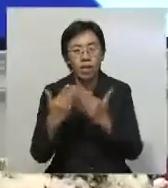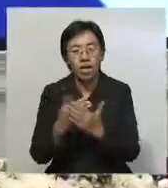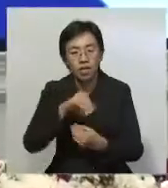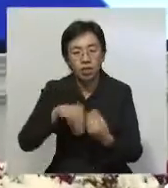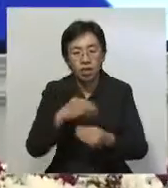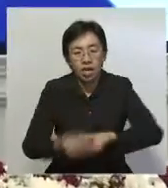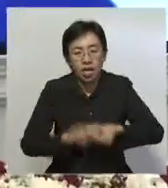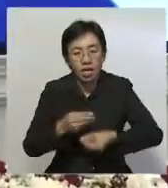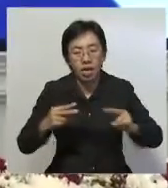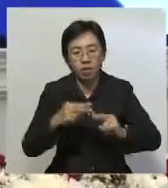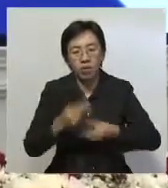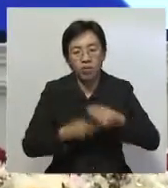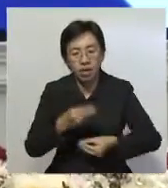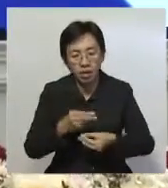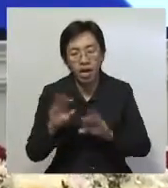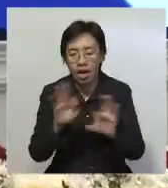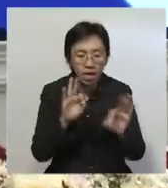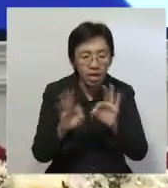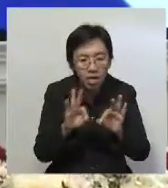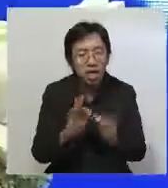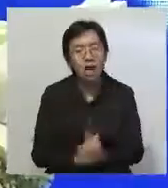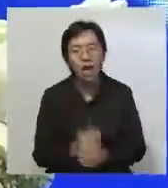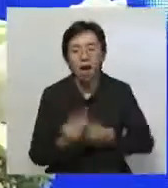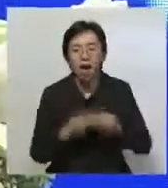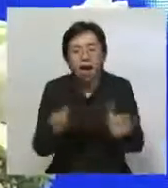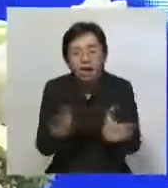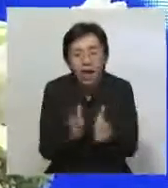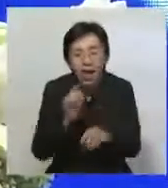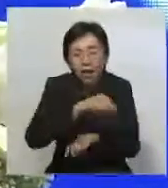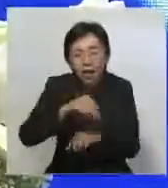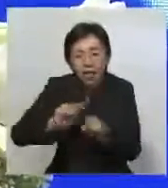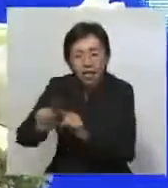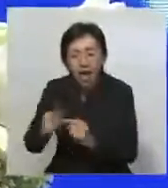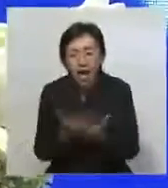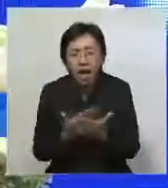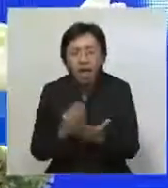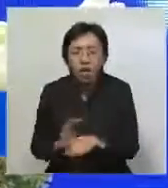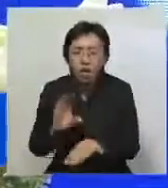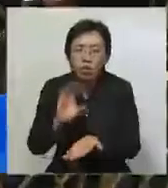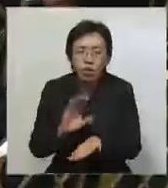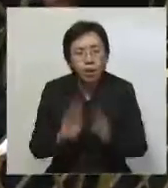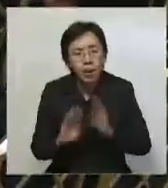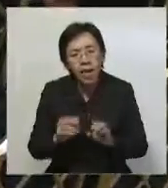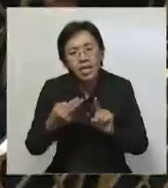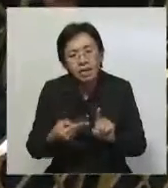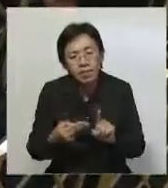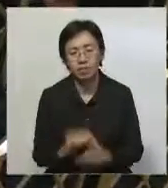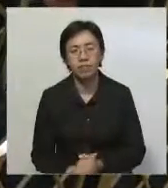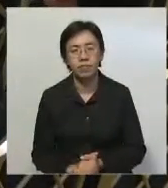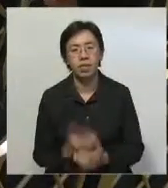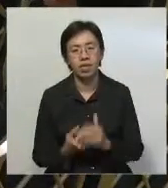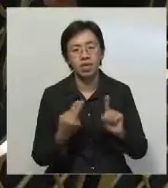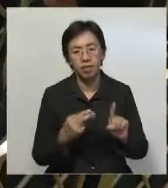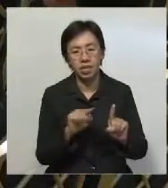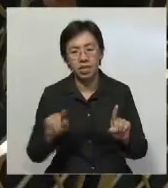การค้ากระทรวงพาณิชย์มีการคัดเลือกนะคะสำหรับแฟรนไชส์ขนาดเล็กที่หลากหลายใช้เงินลงทุนก็คือเริ่มต้นเนี่ย 10,000 บาทค่ะ